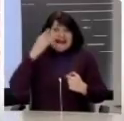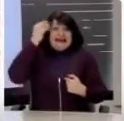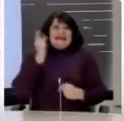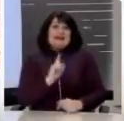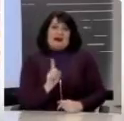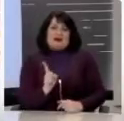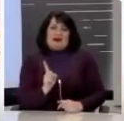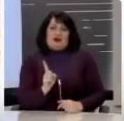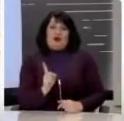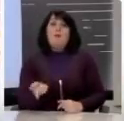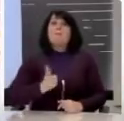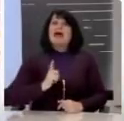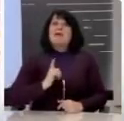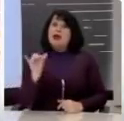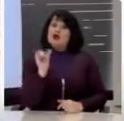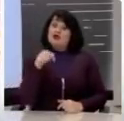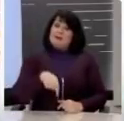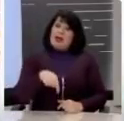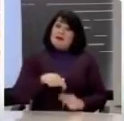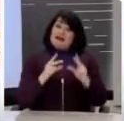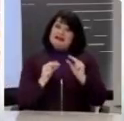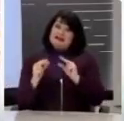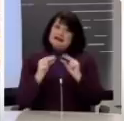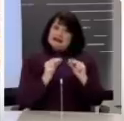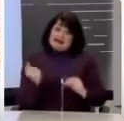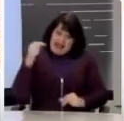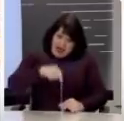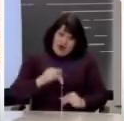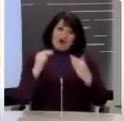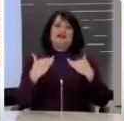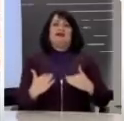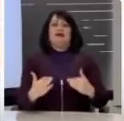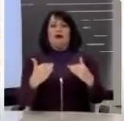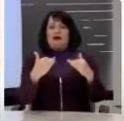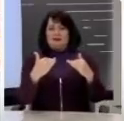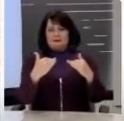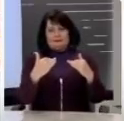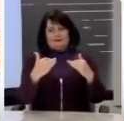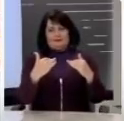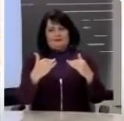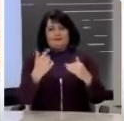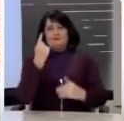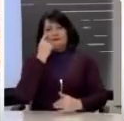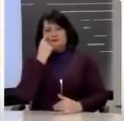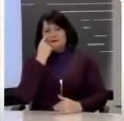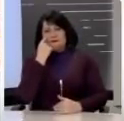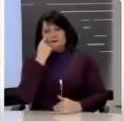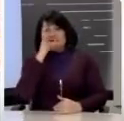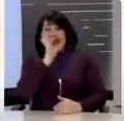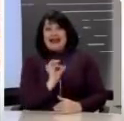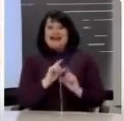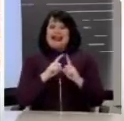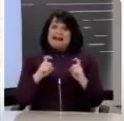ξεχάσουμε. Τους περιμένω να έρθουν στη Βουλή των Ελλήνων και να δούμε την